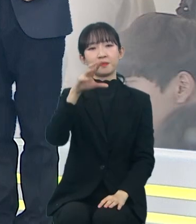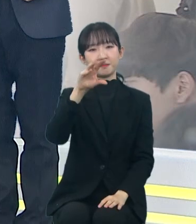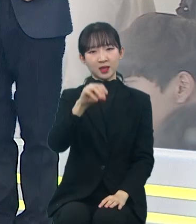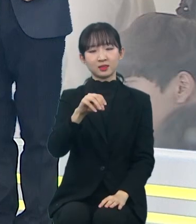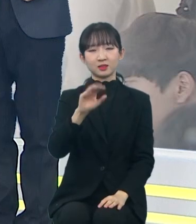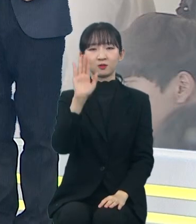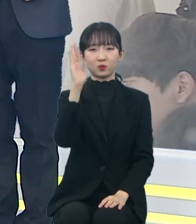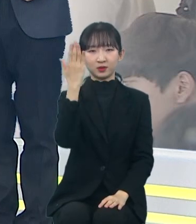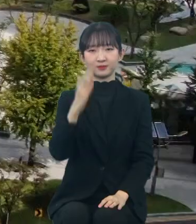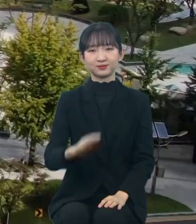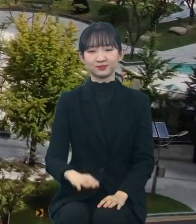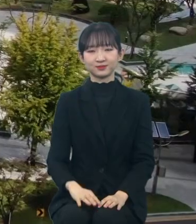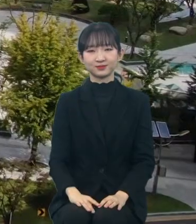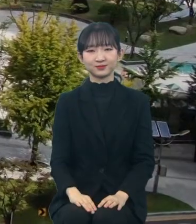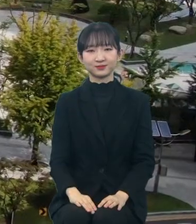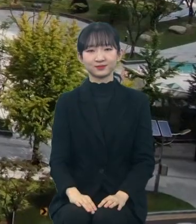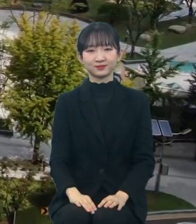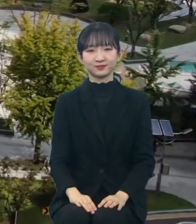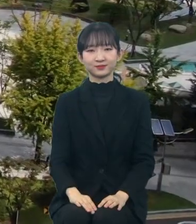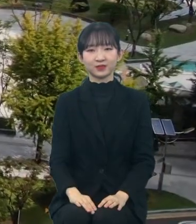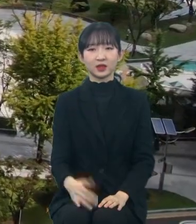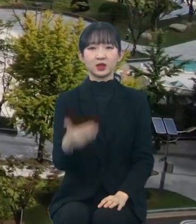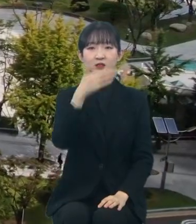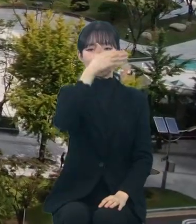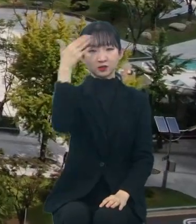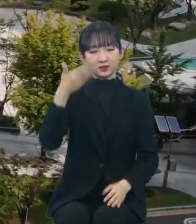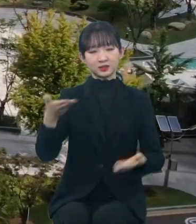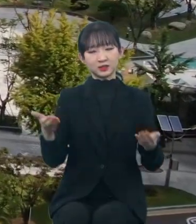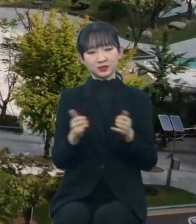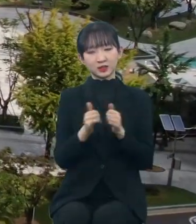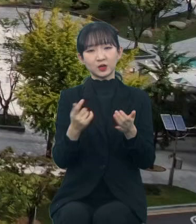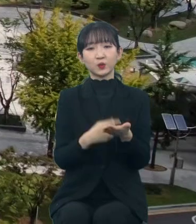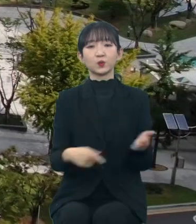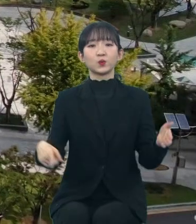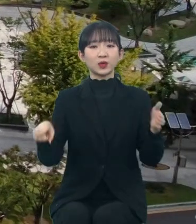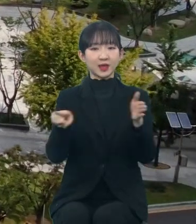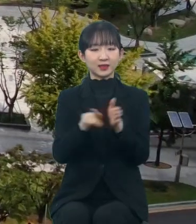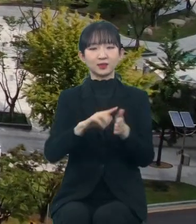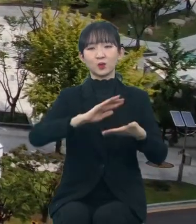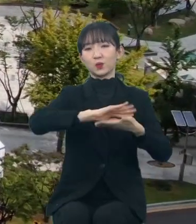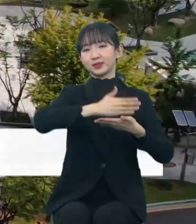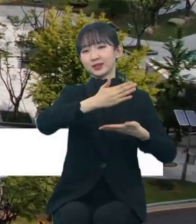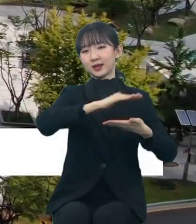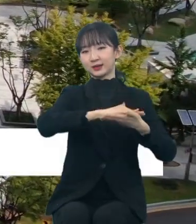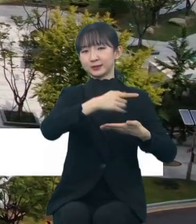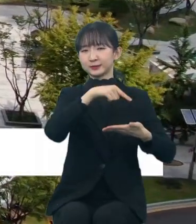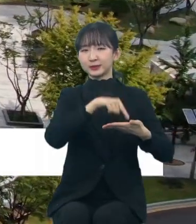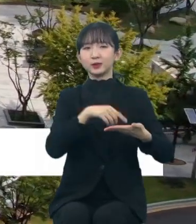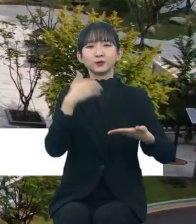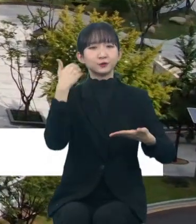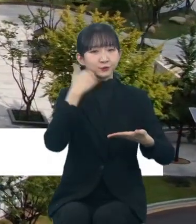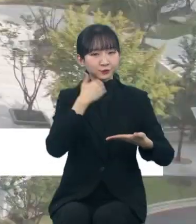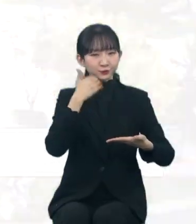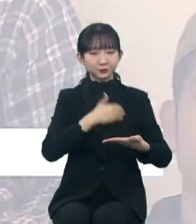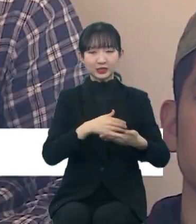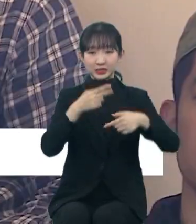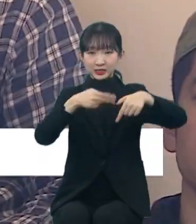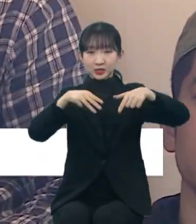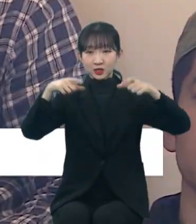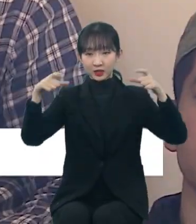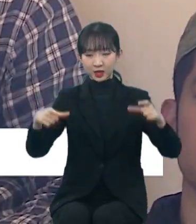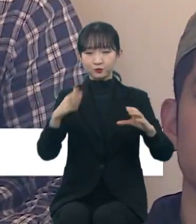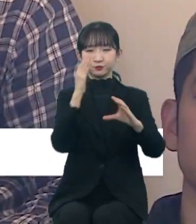기자의 보도입니다. 인천 지역 청년 재직자를 위한 드림포 청년 통장. 대상은 인천시 소재 중소